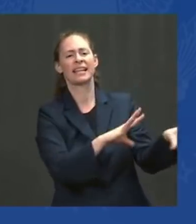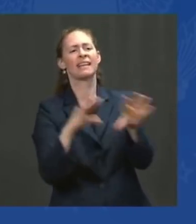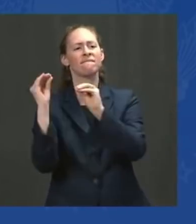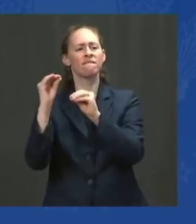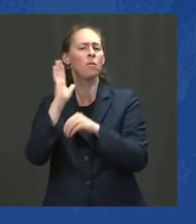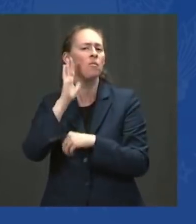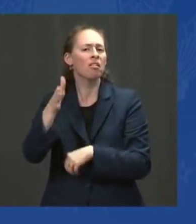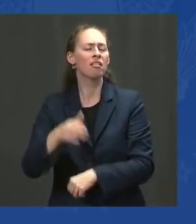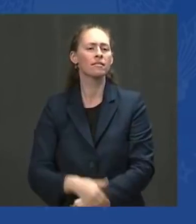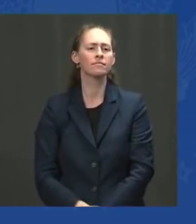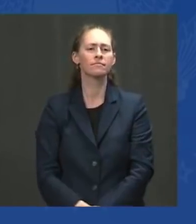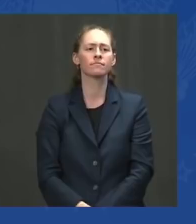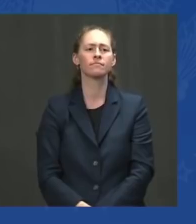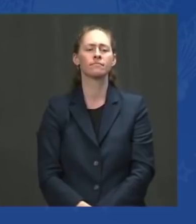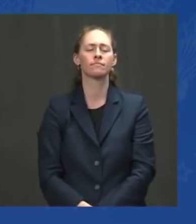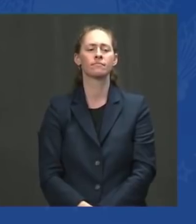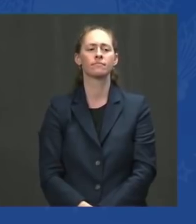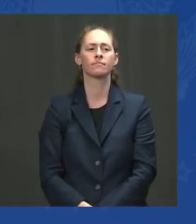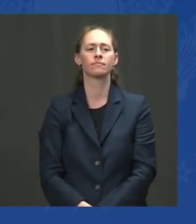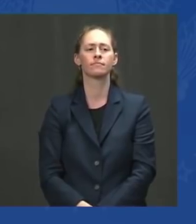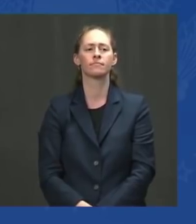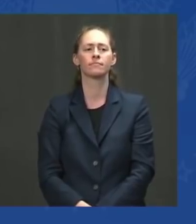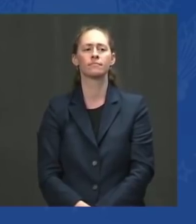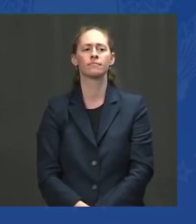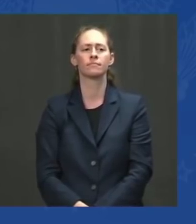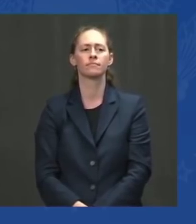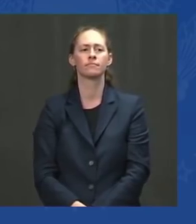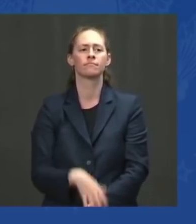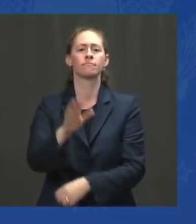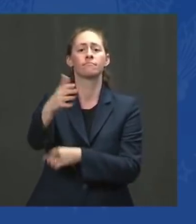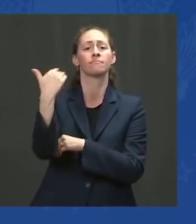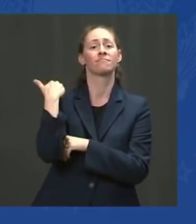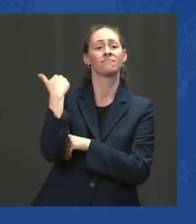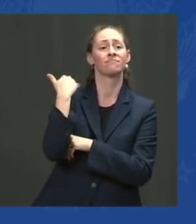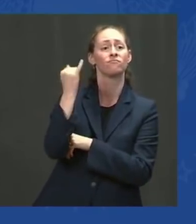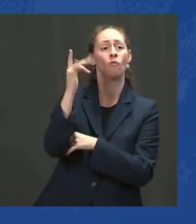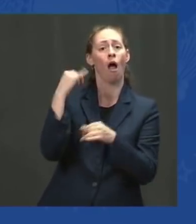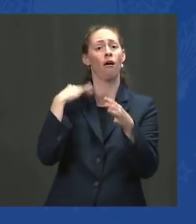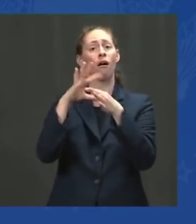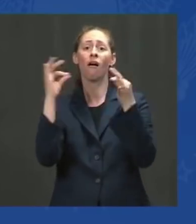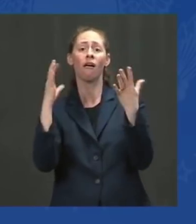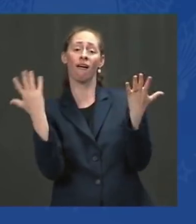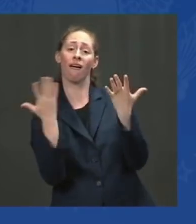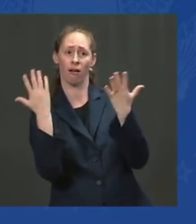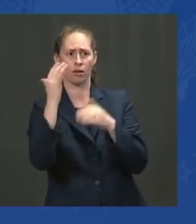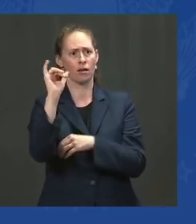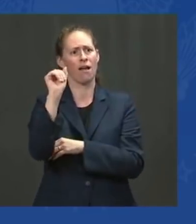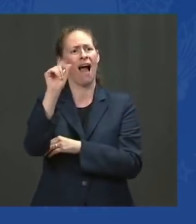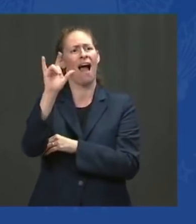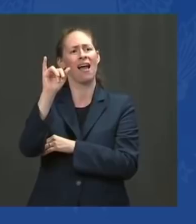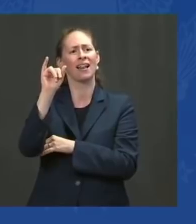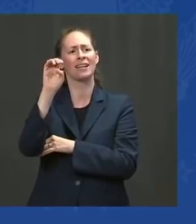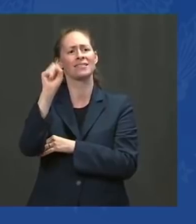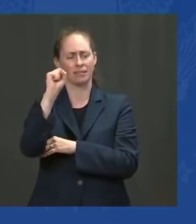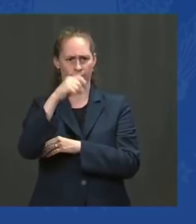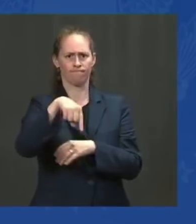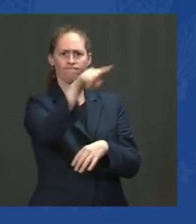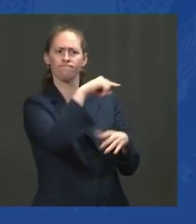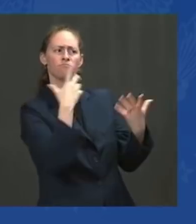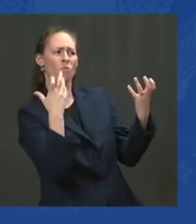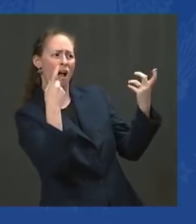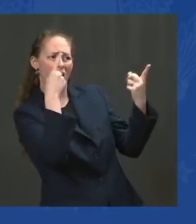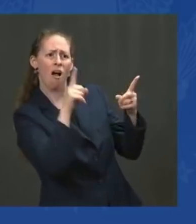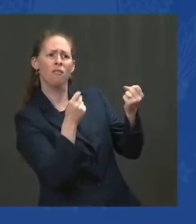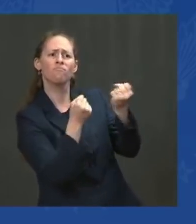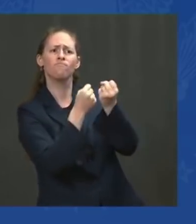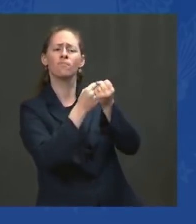国如果你都不愿意这么做，世界上又有哪个国家能这么做呢还有很重要的一点，那就